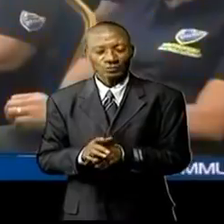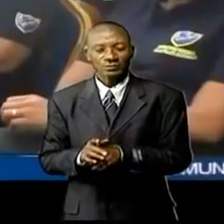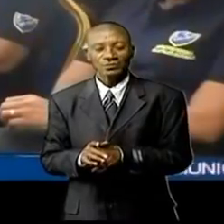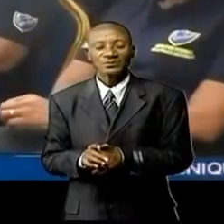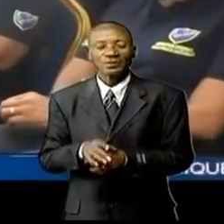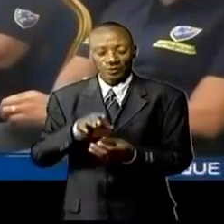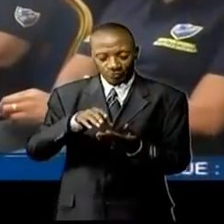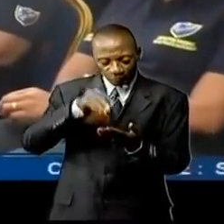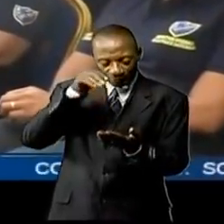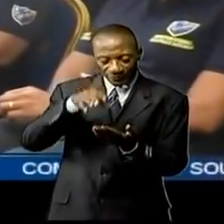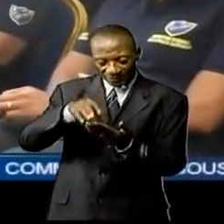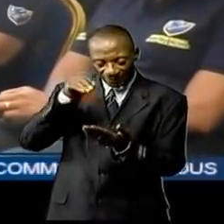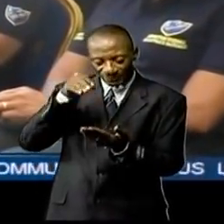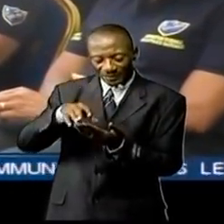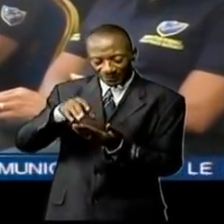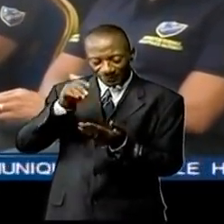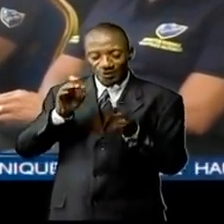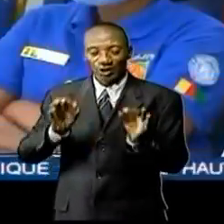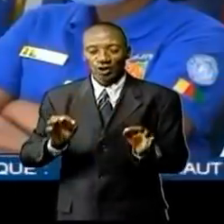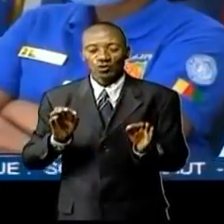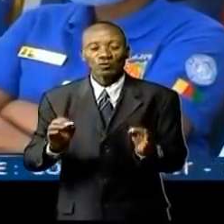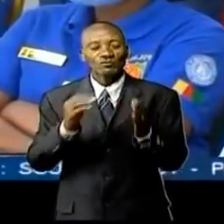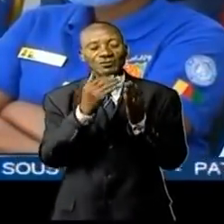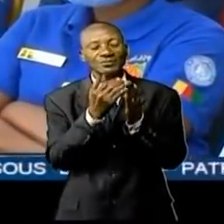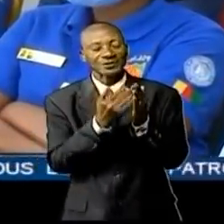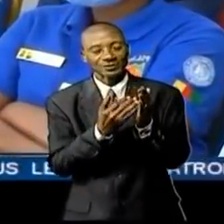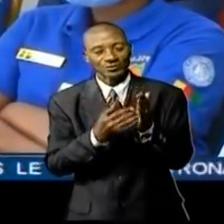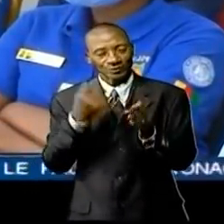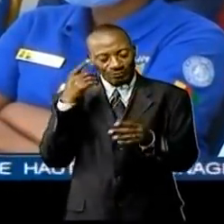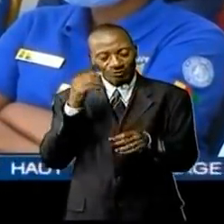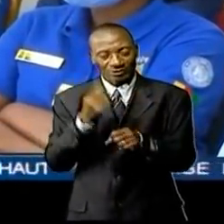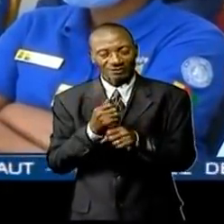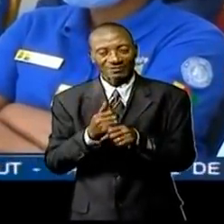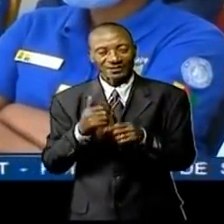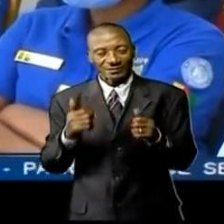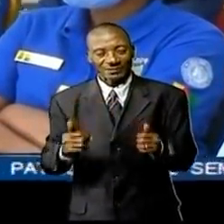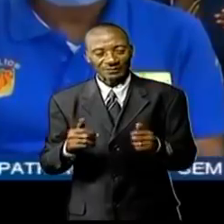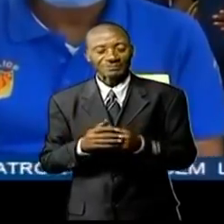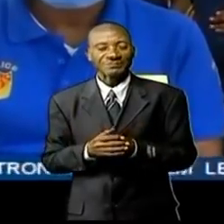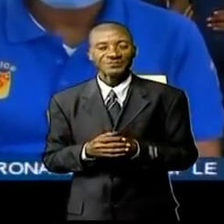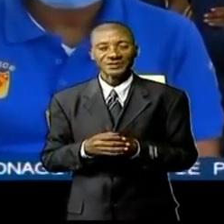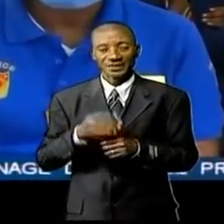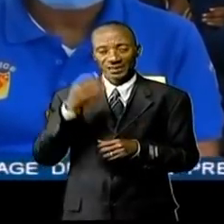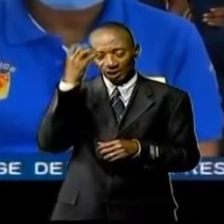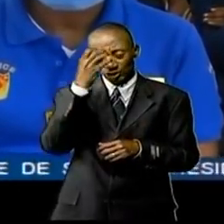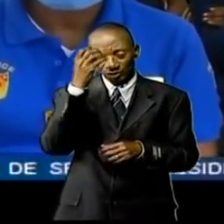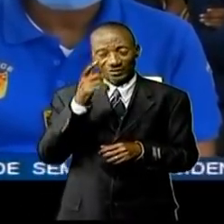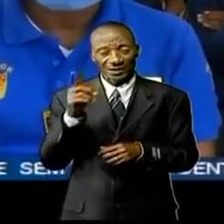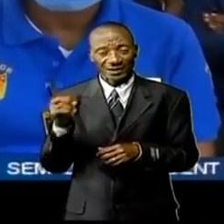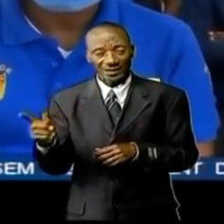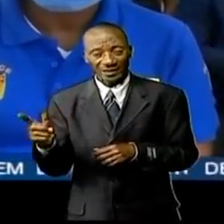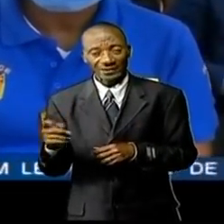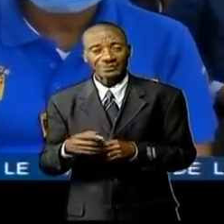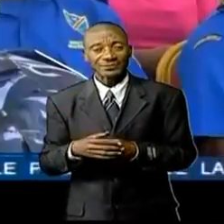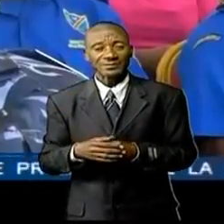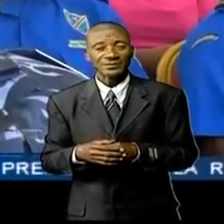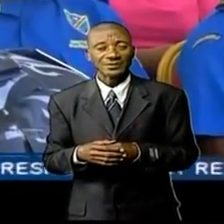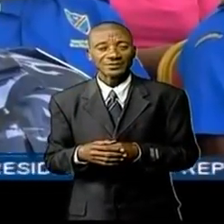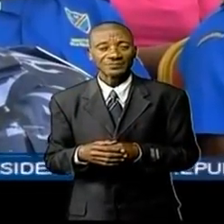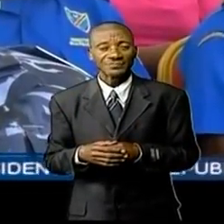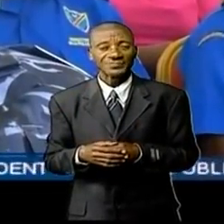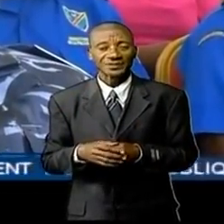réglementaires en vigueur sur les marchés publics. Le général Raus Tchaloué a également salué la disponibilité de l'UPOL,